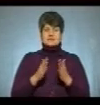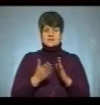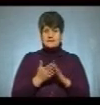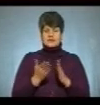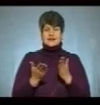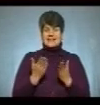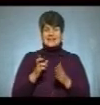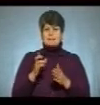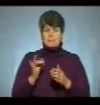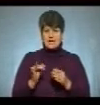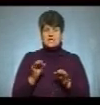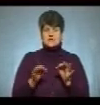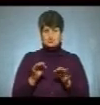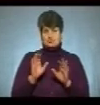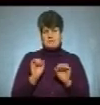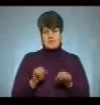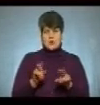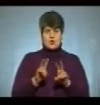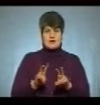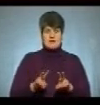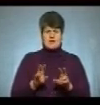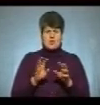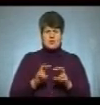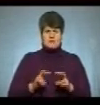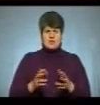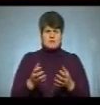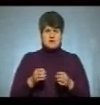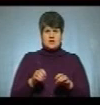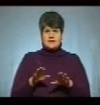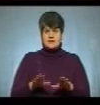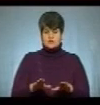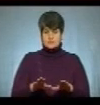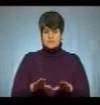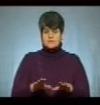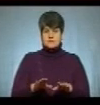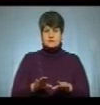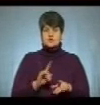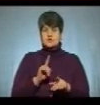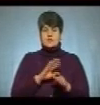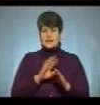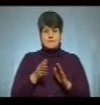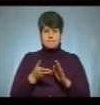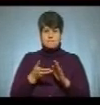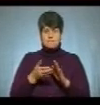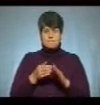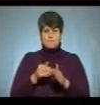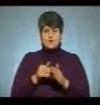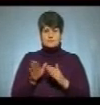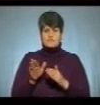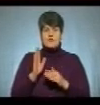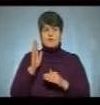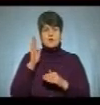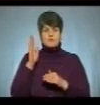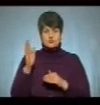би суд міг розглянути і розібратись і прийняти рішення, що не позбавляє в подальшому, в